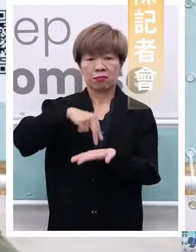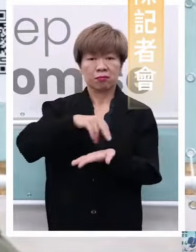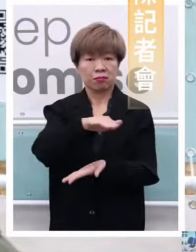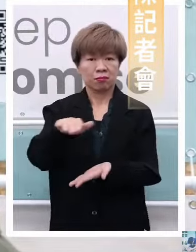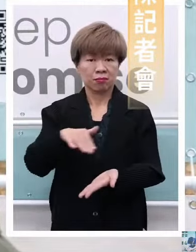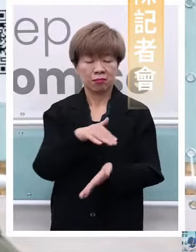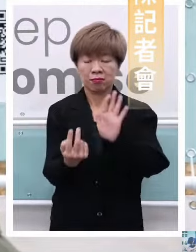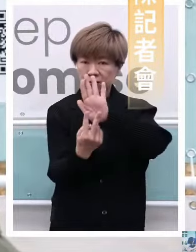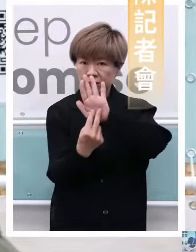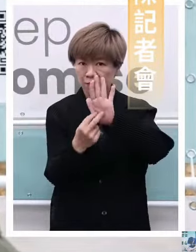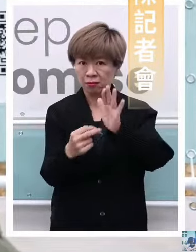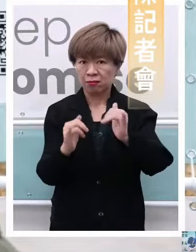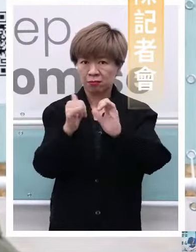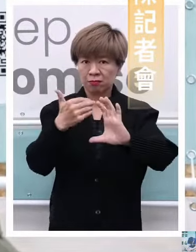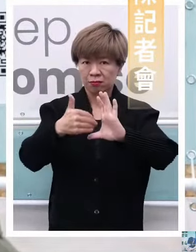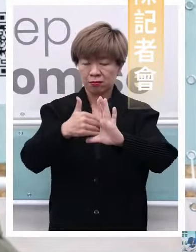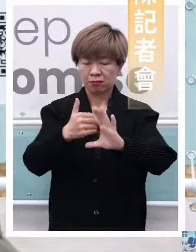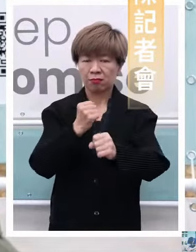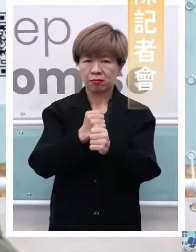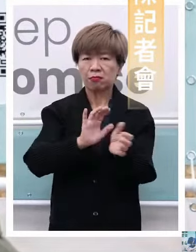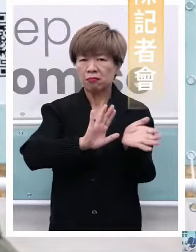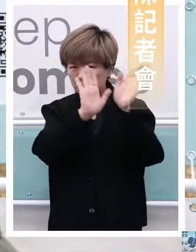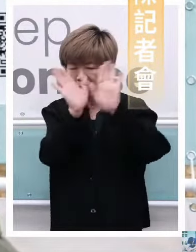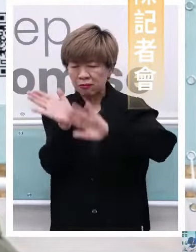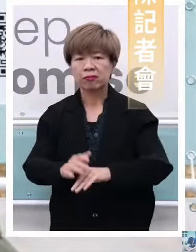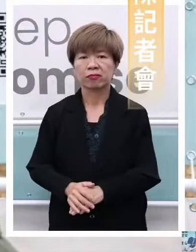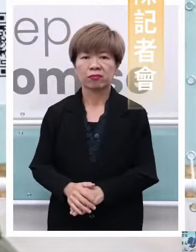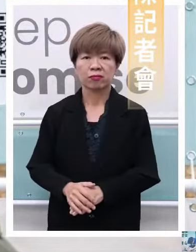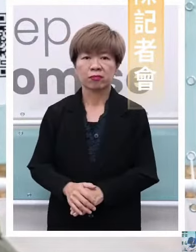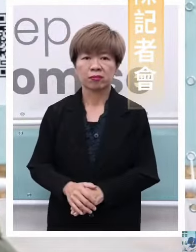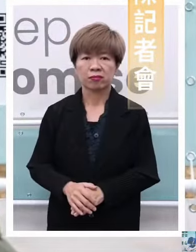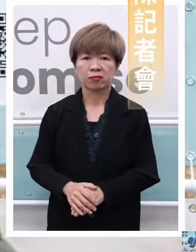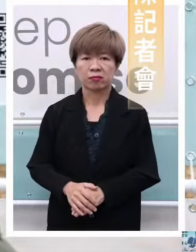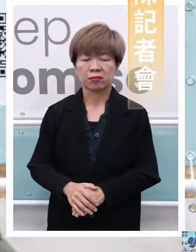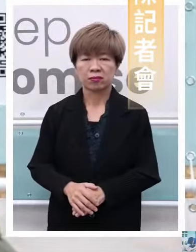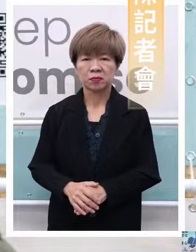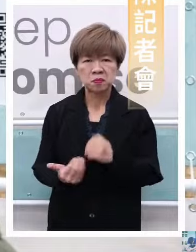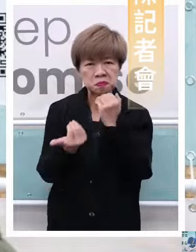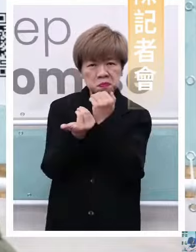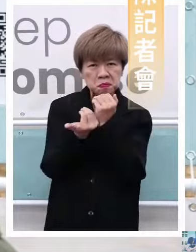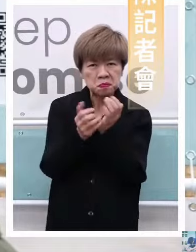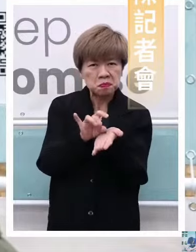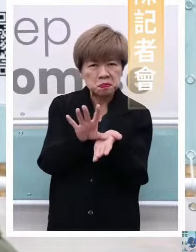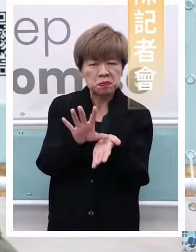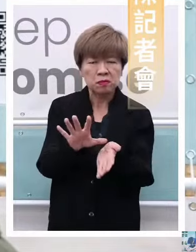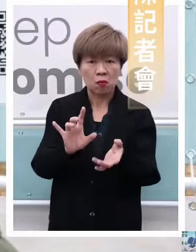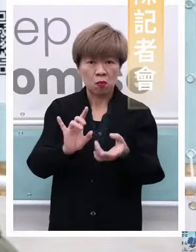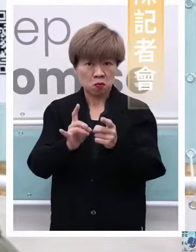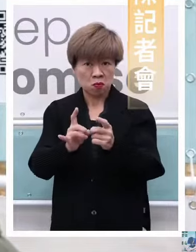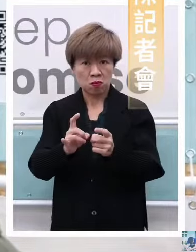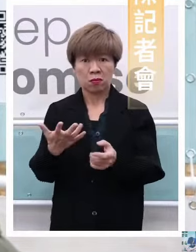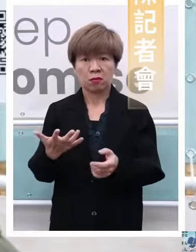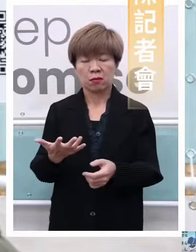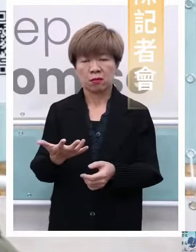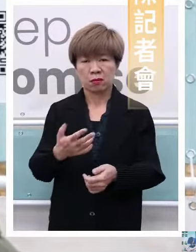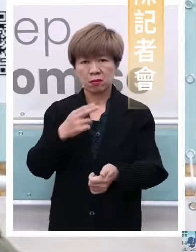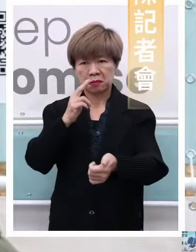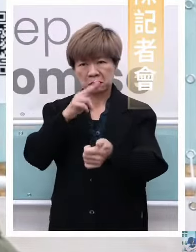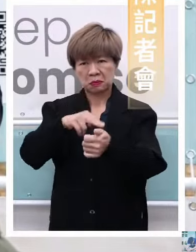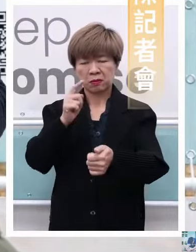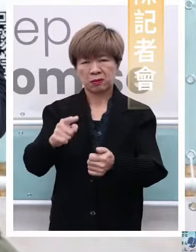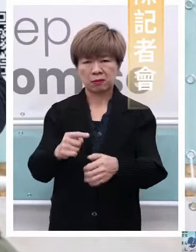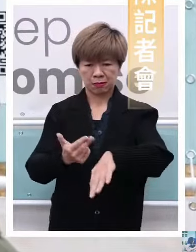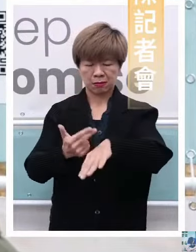来澄清我们民事的作为，绝对不是所谓的偷偷减掉、侮辱智商、手段低